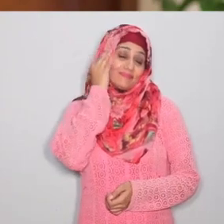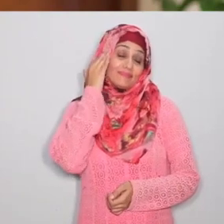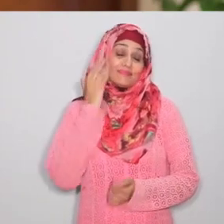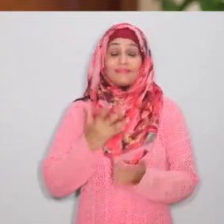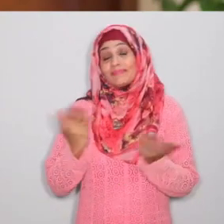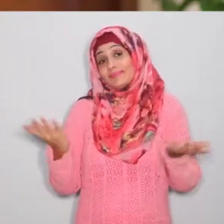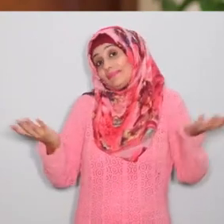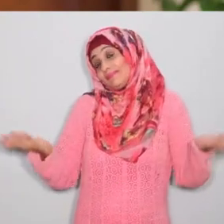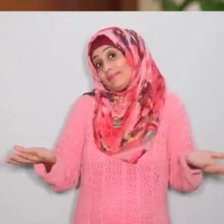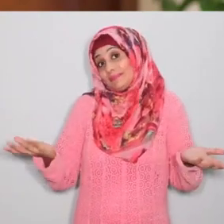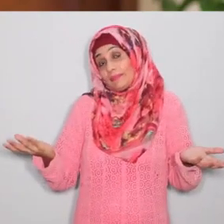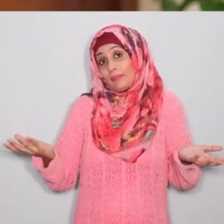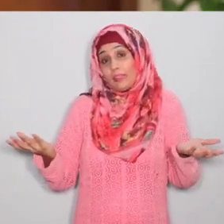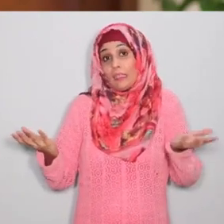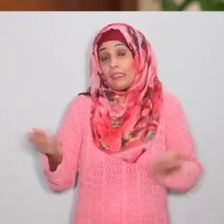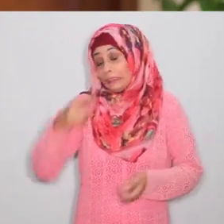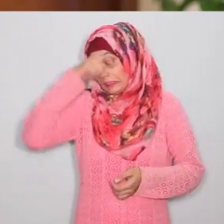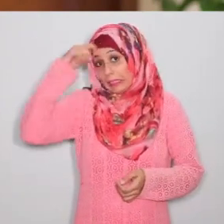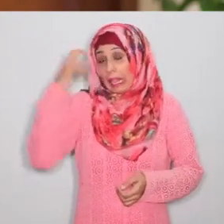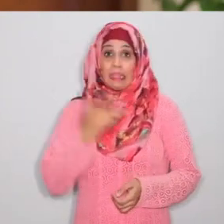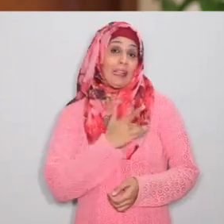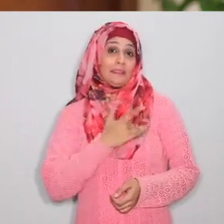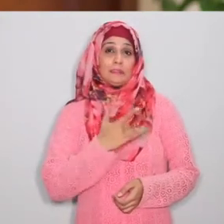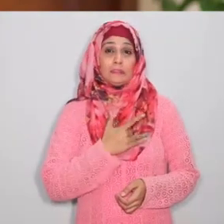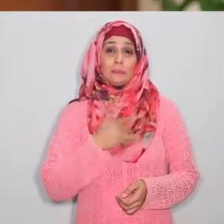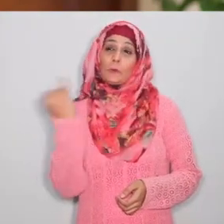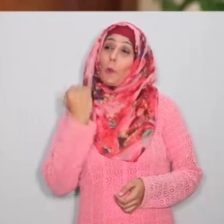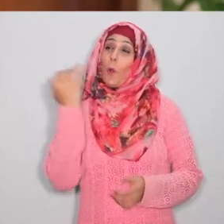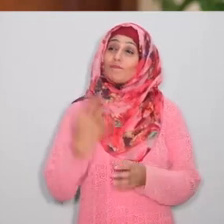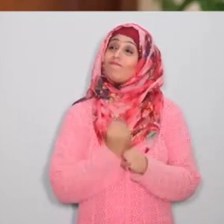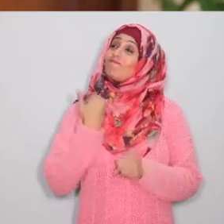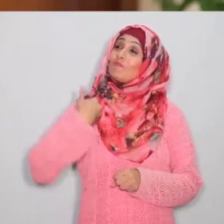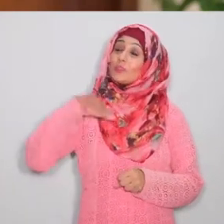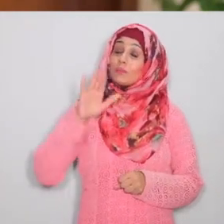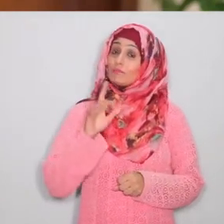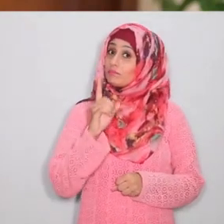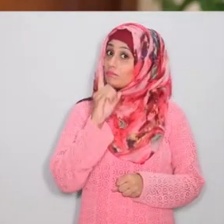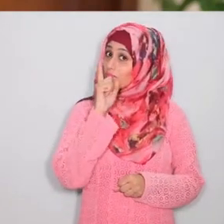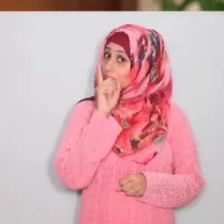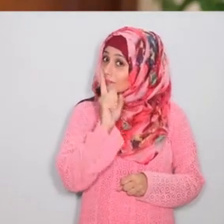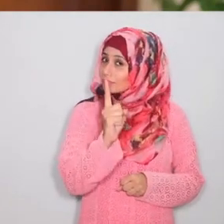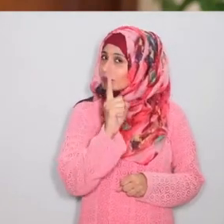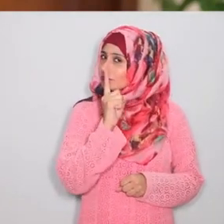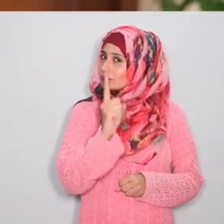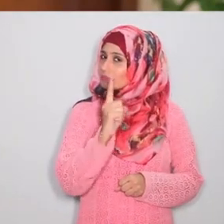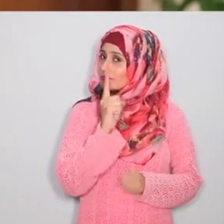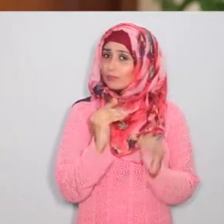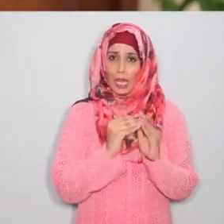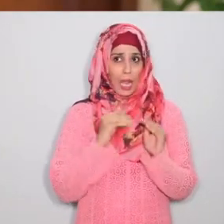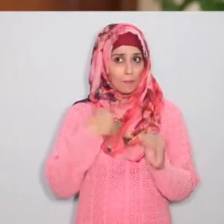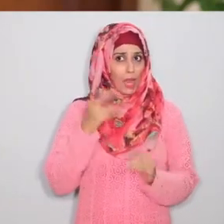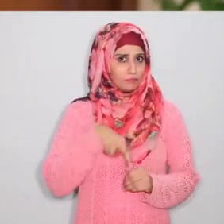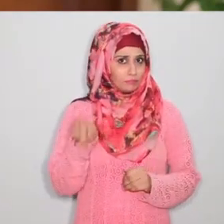समझती हूँ, लेकिन अब क्या करें। वैसे गर्मियों में तो दिल चाहता है कहीं पिकनिक पे जाया जाए, लेकिन खबरदार जो कोई घर से